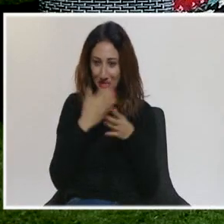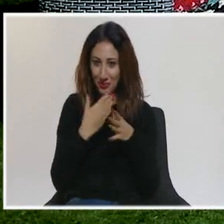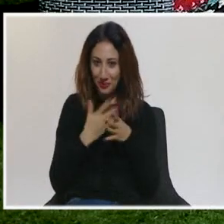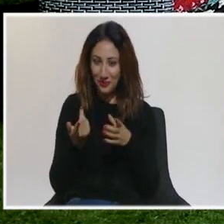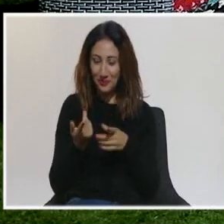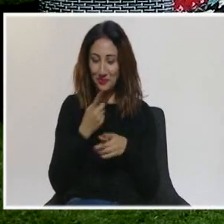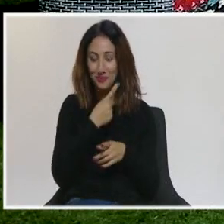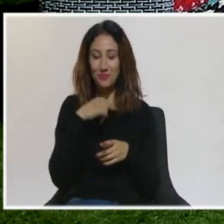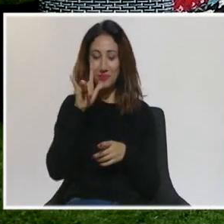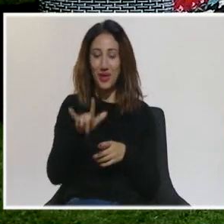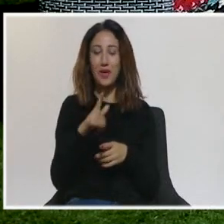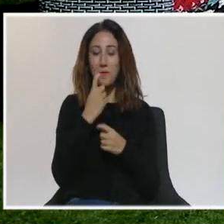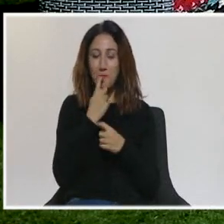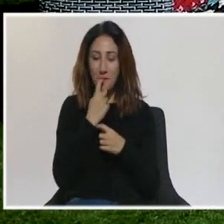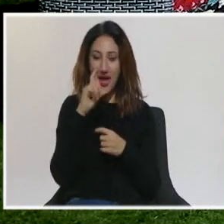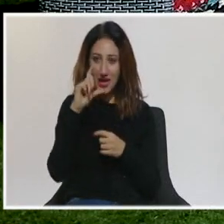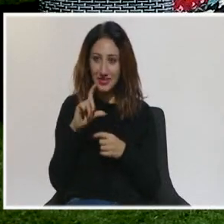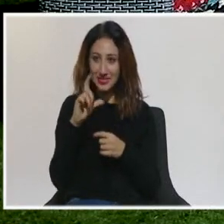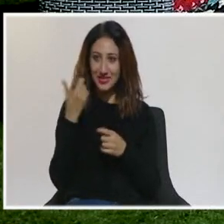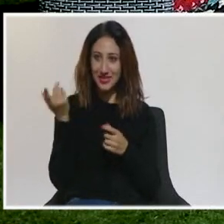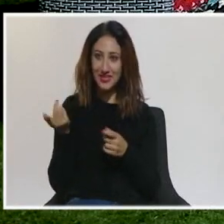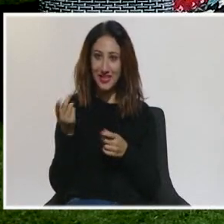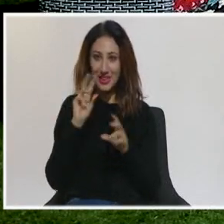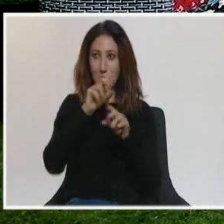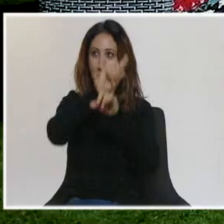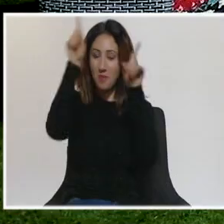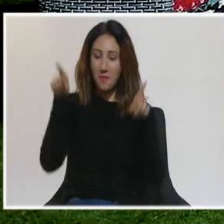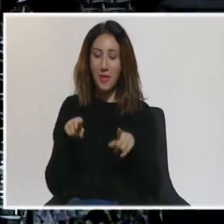حلوه قاعد عند فرغال انا ولا قاعد احنا